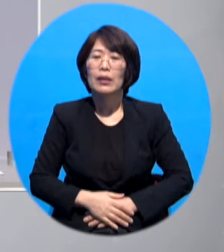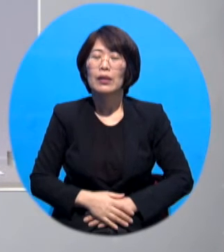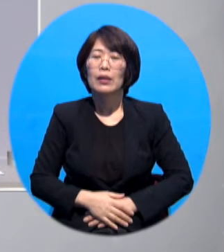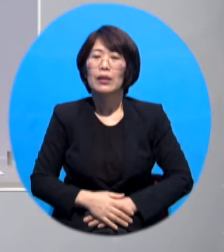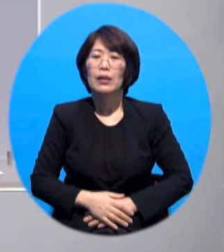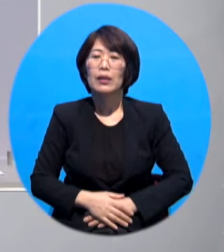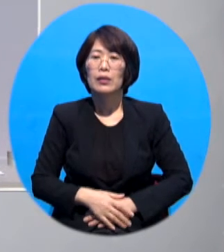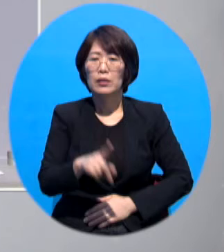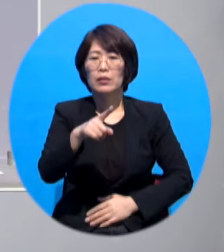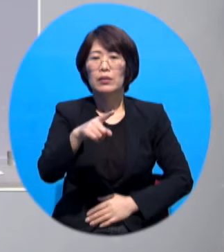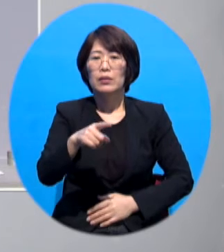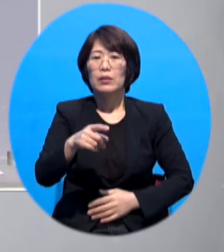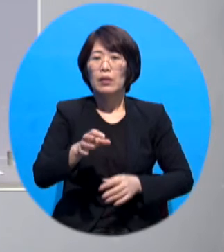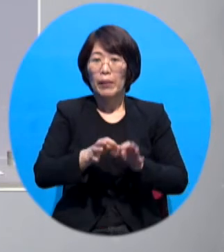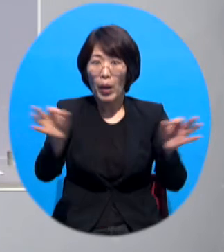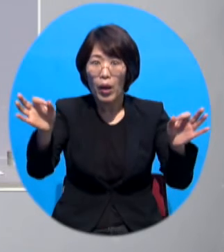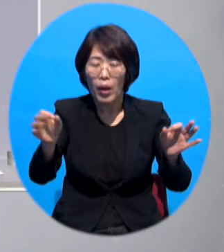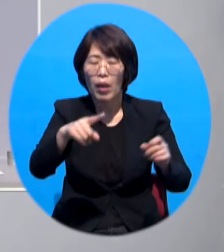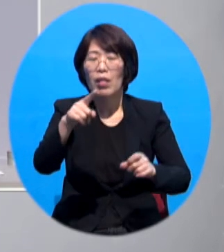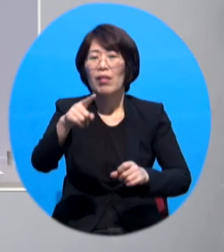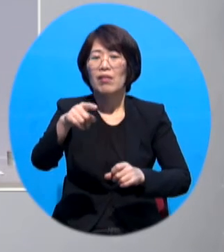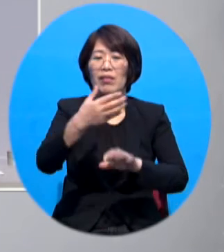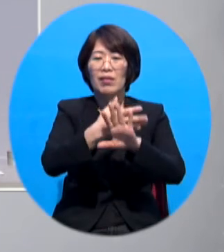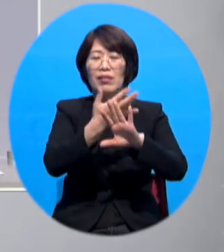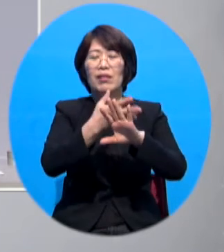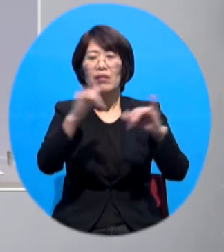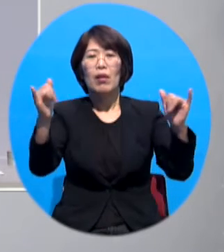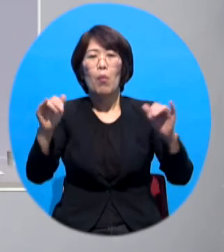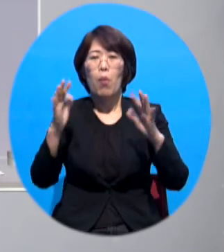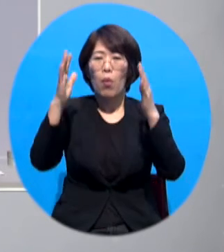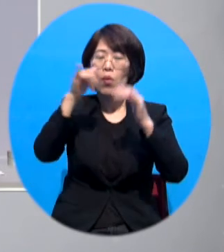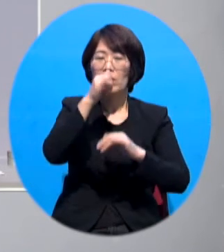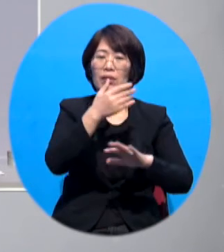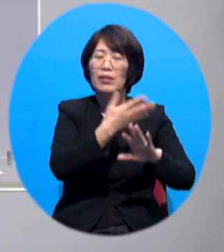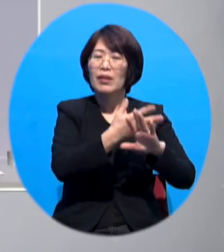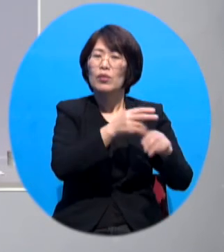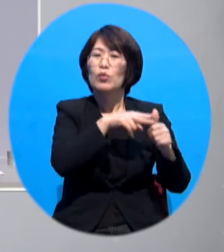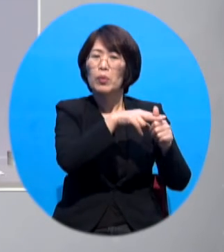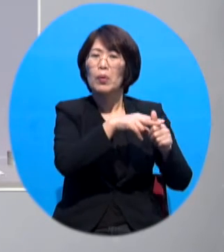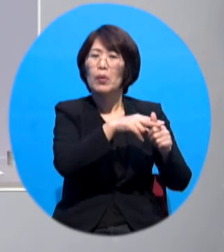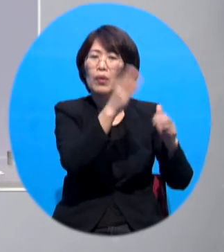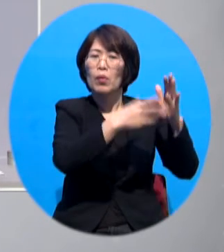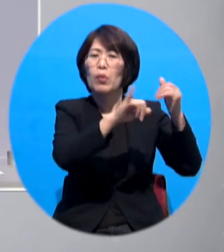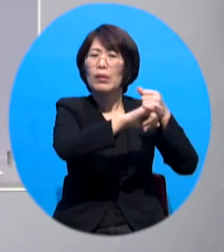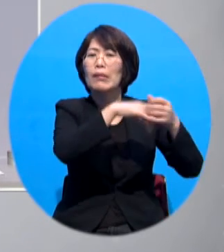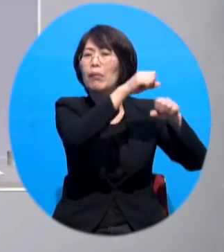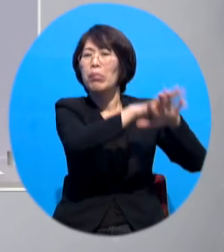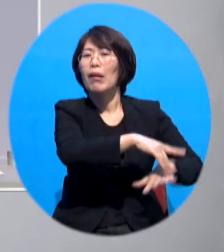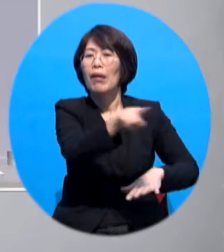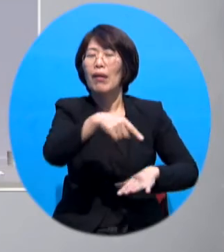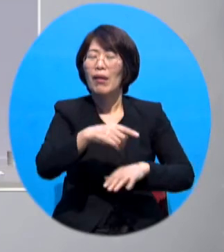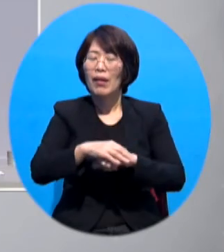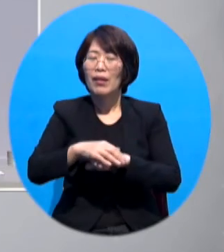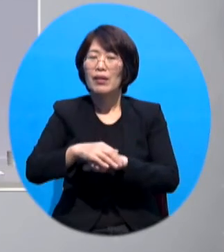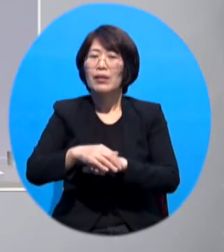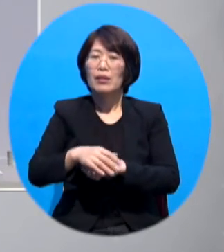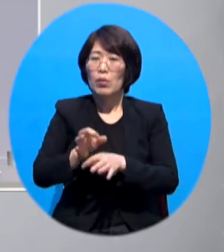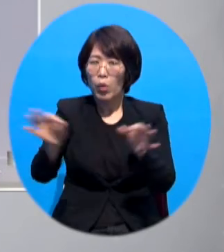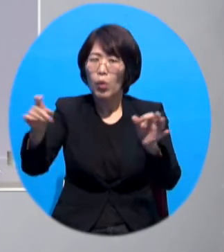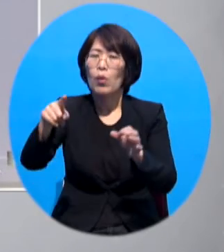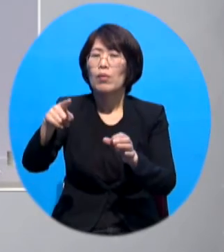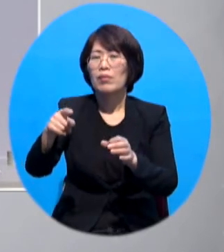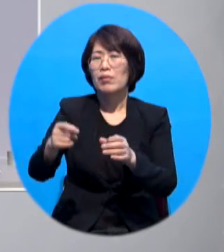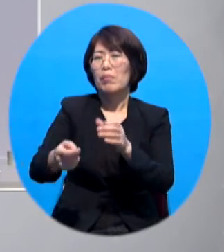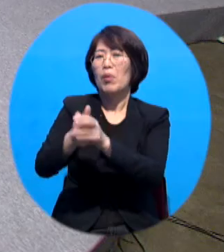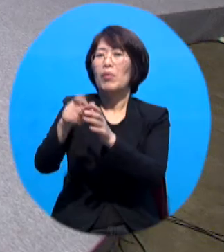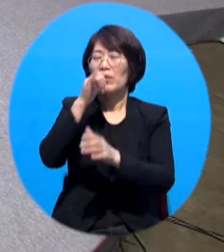이슈를 됐습니다 아 타 후보들이 다른 정책을 논의할 정도로 이슈를 됐고 이슈를 끌고 위한 정책 에 불과하다고